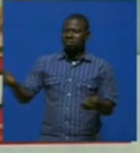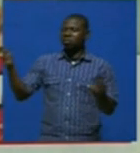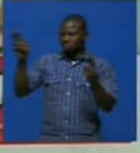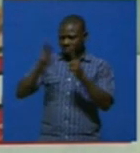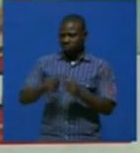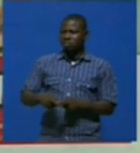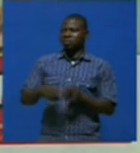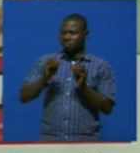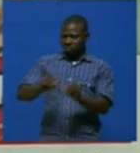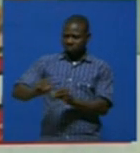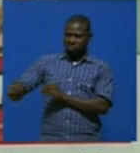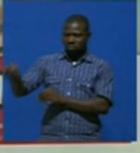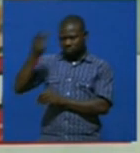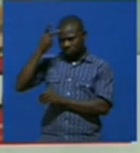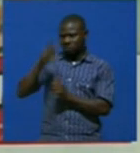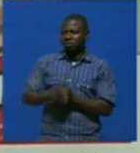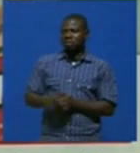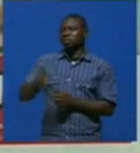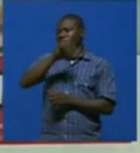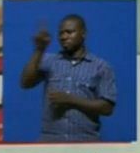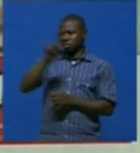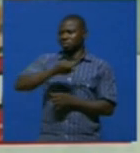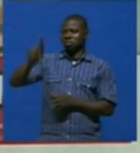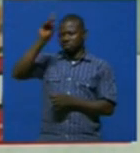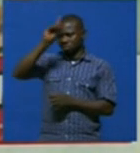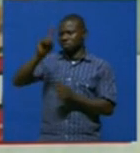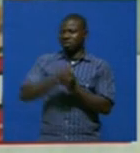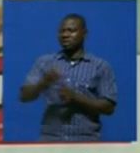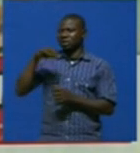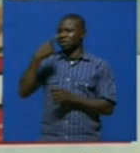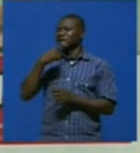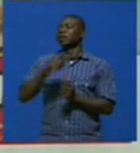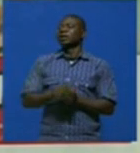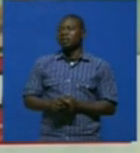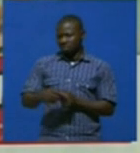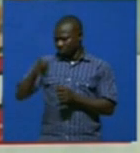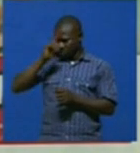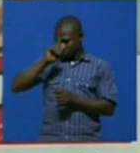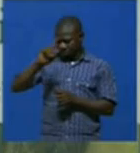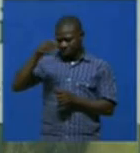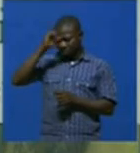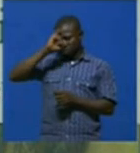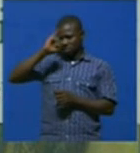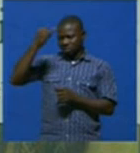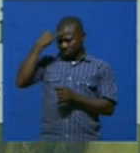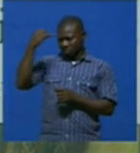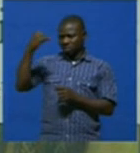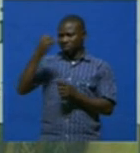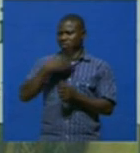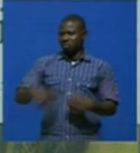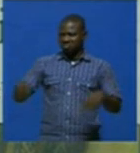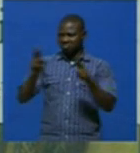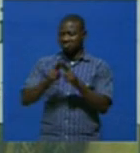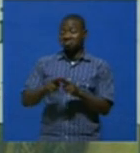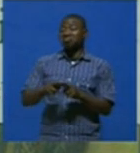les parution de ce jour qui est l'initiateur de cette rencontre s'interroge le quotidien nul ne le sait et peut